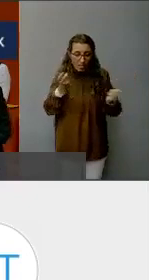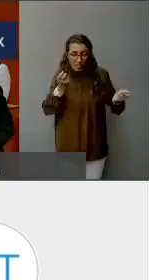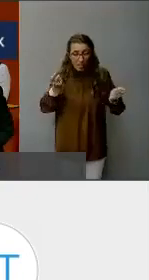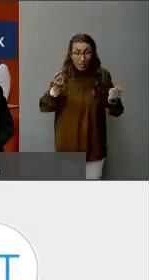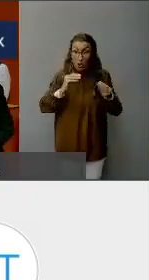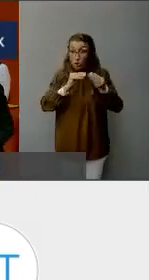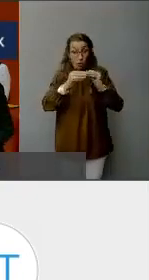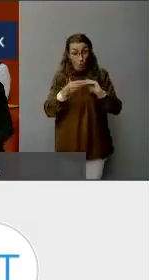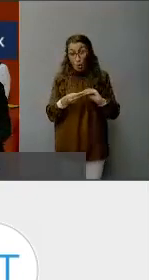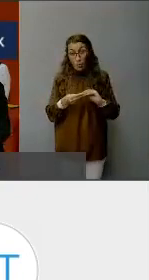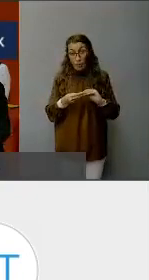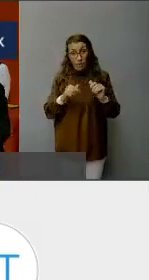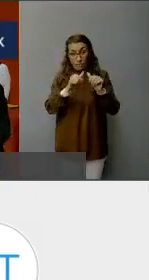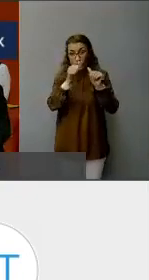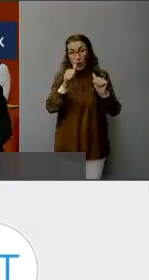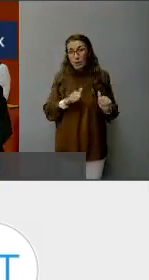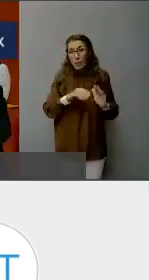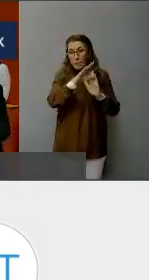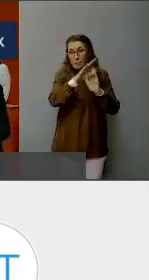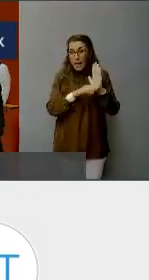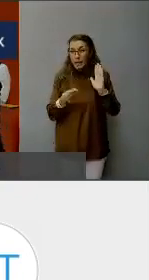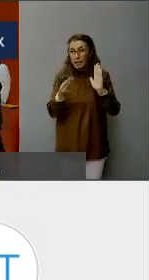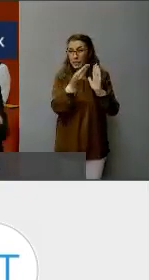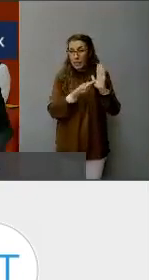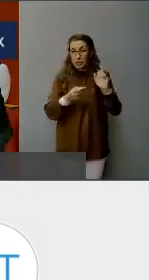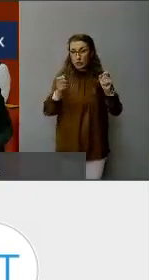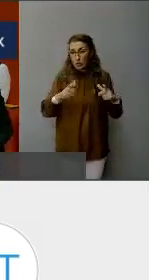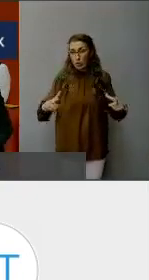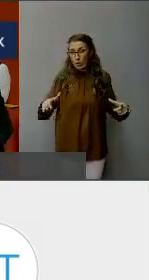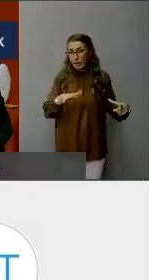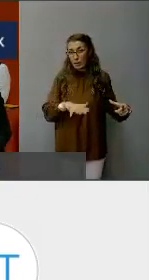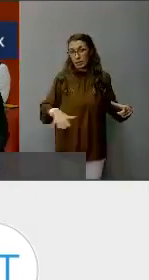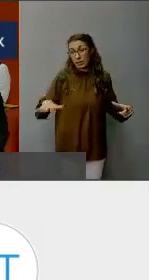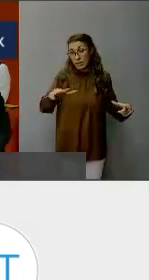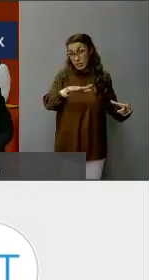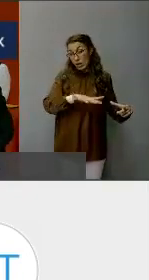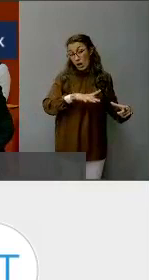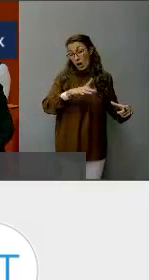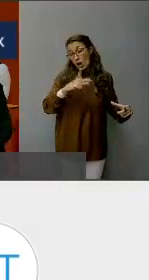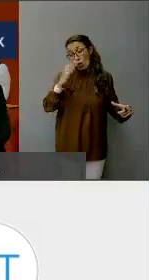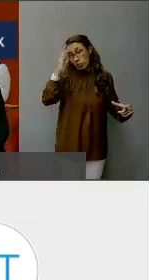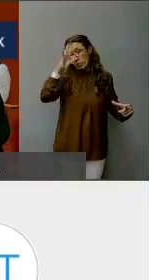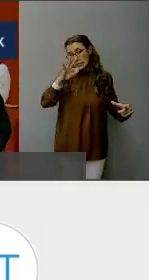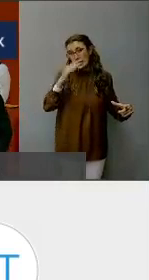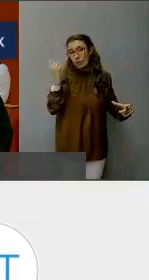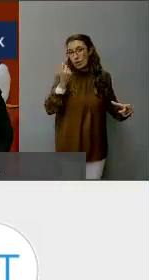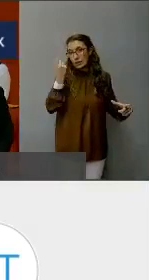pianificazione urbanistica adeguata per lo meno a un interesse più collettivo